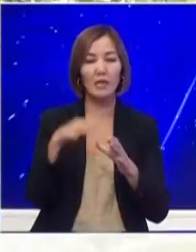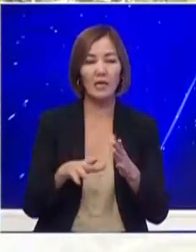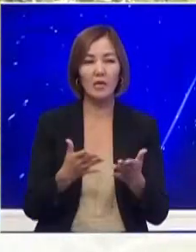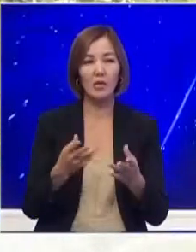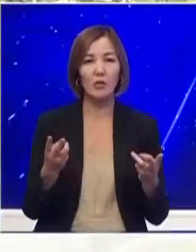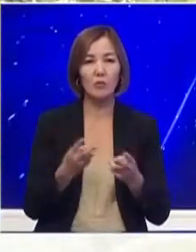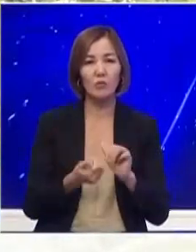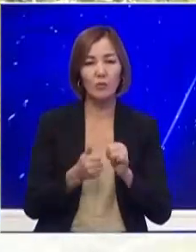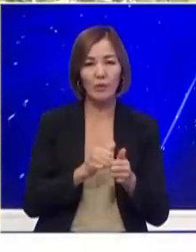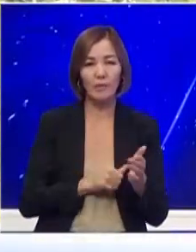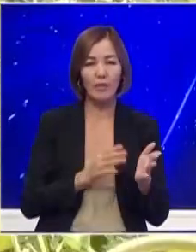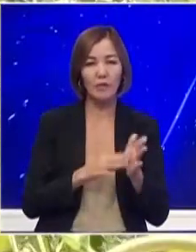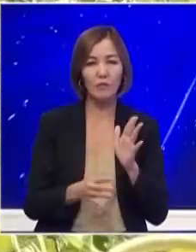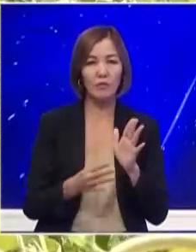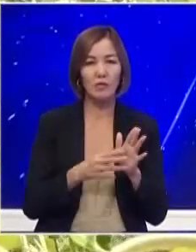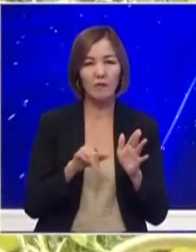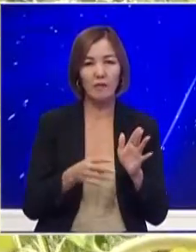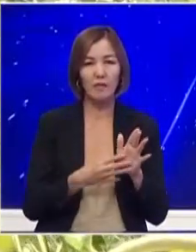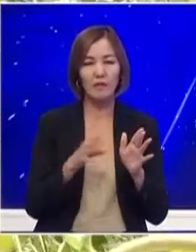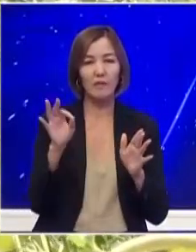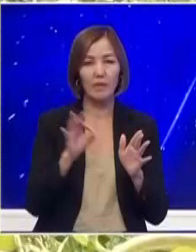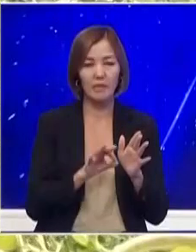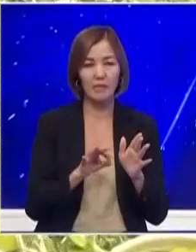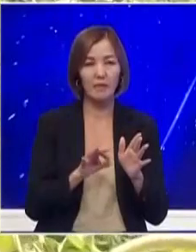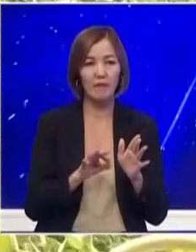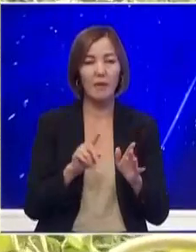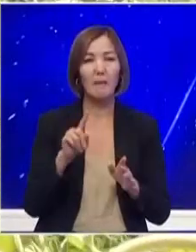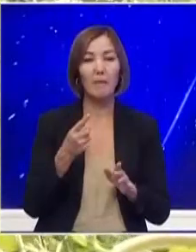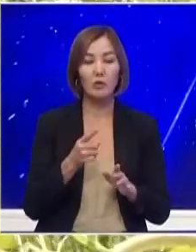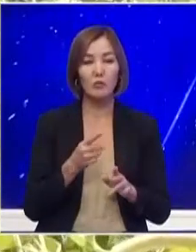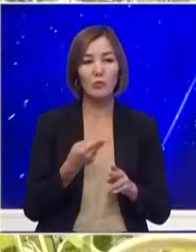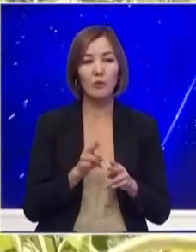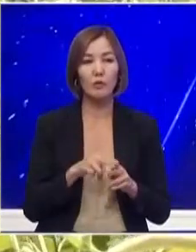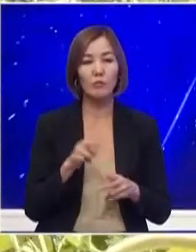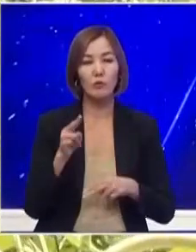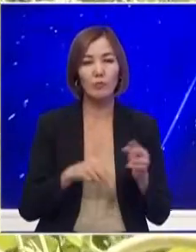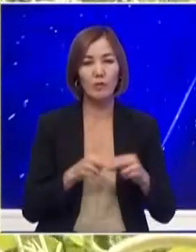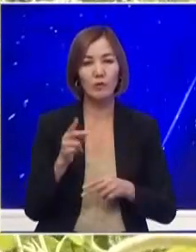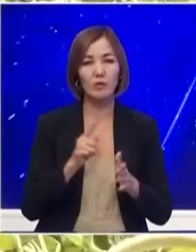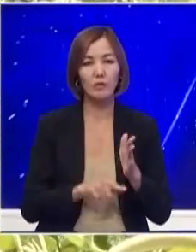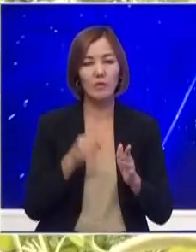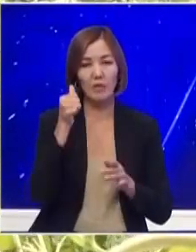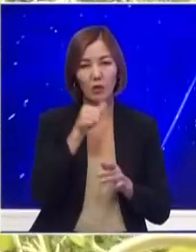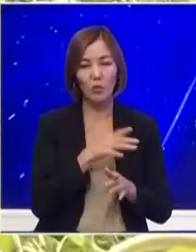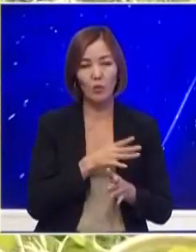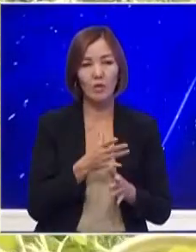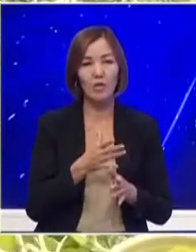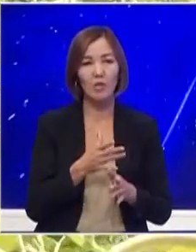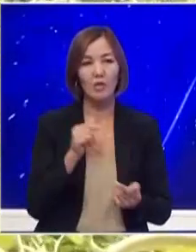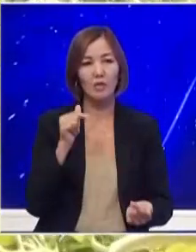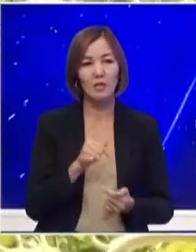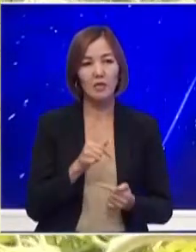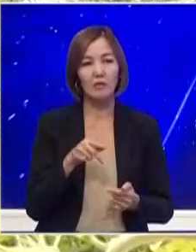сети изношены на 99,9%. Почему? Потому что они были построены в 70-е годы. Соответственно,